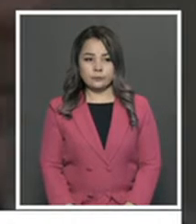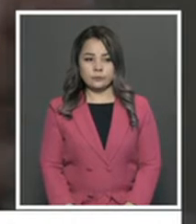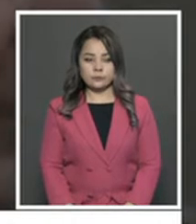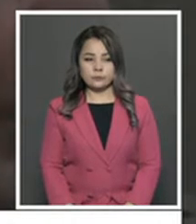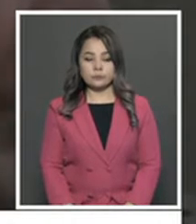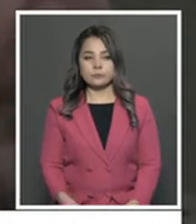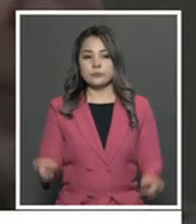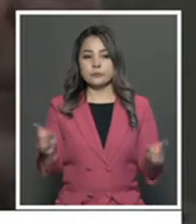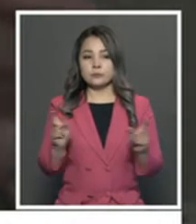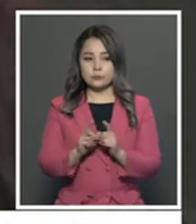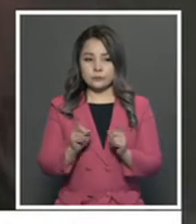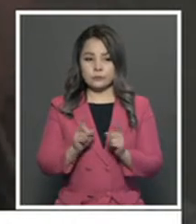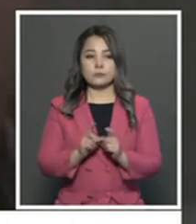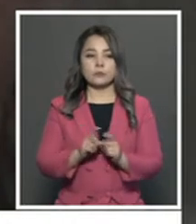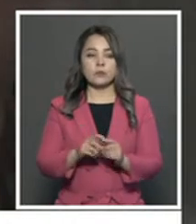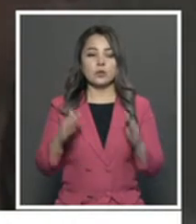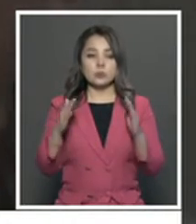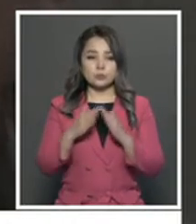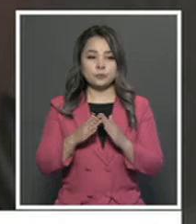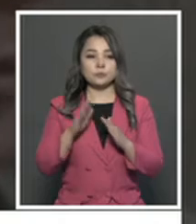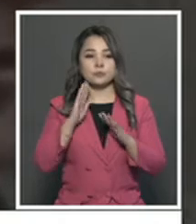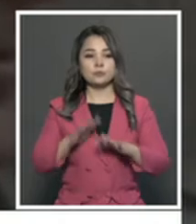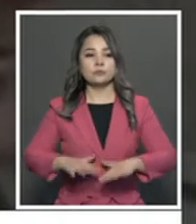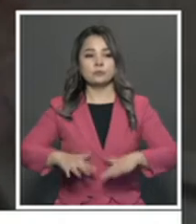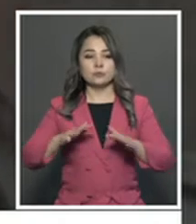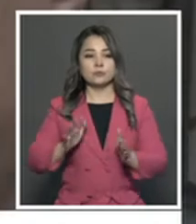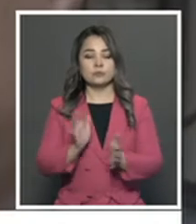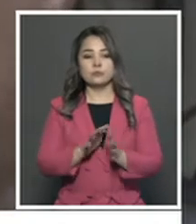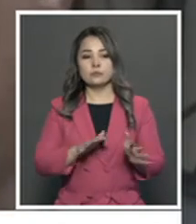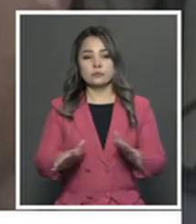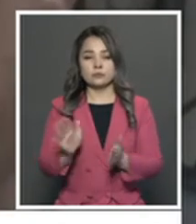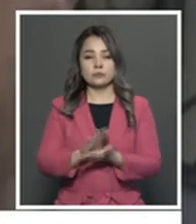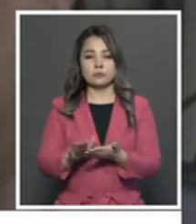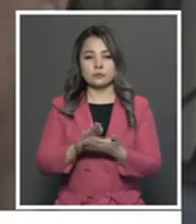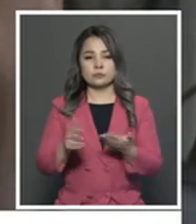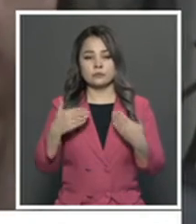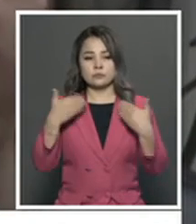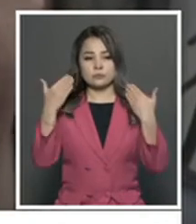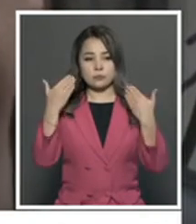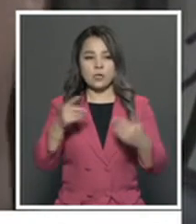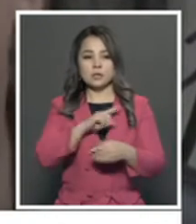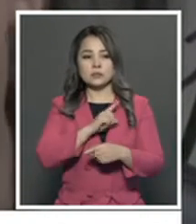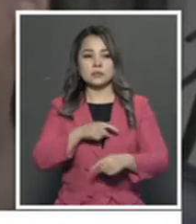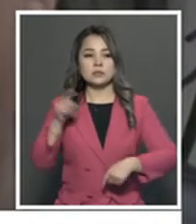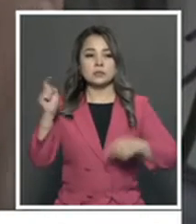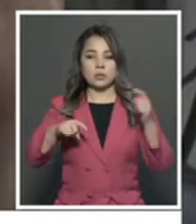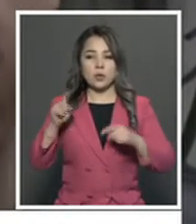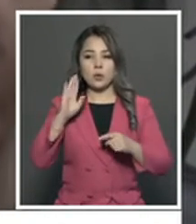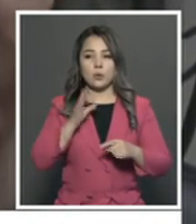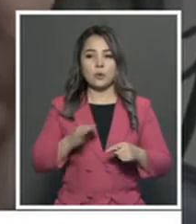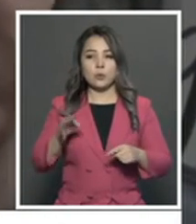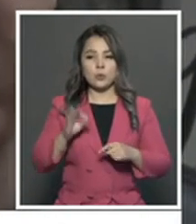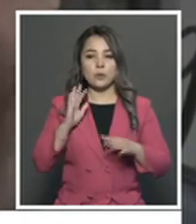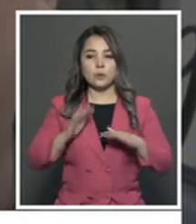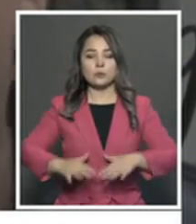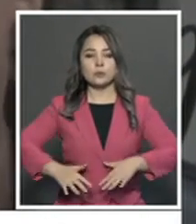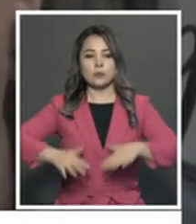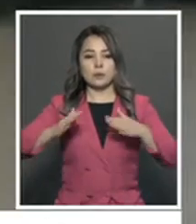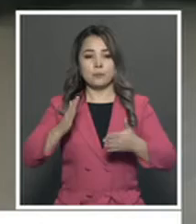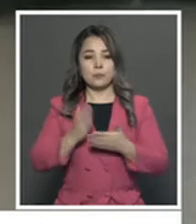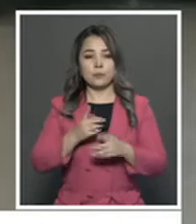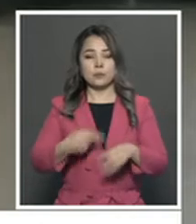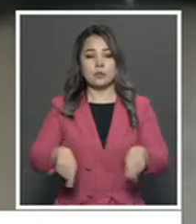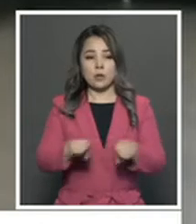Дүкенімді де, үйімді де сумен батпақ басып қалды. Қалай тазаларымызды білмей тұрмыз. Қатты жаңбырда мына өзеннің суы кейде көтерілетін.